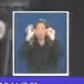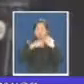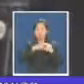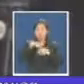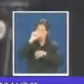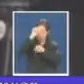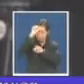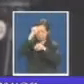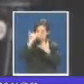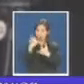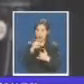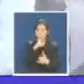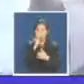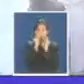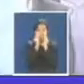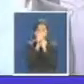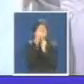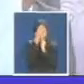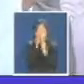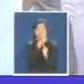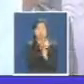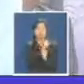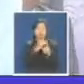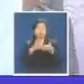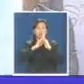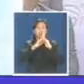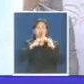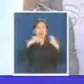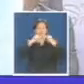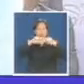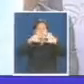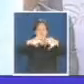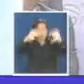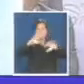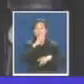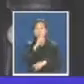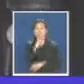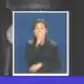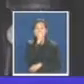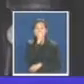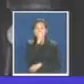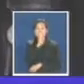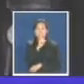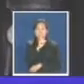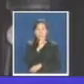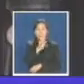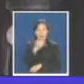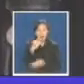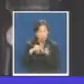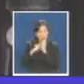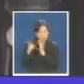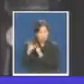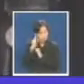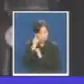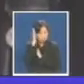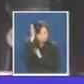การประกาศว่าใครได้คะแนนเสียงอันดับหนึ่งจะตั้งรัฐบาลถ้าท่านไม่ประกาศเนี่ยท่านหมายถึงอะไรจะทำให้ท่านสบายตัวในการจับไม้จับมือกับพรรคอื่น